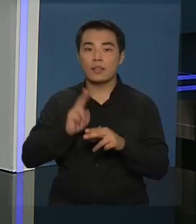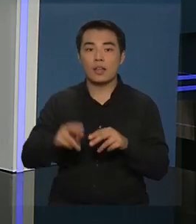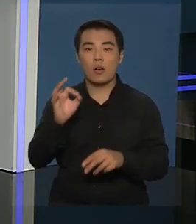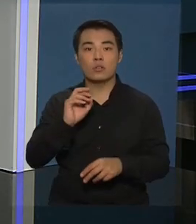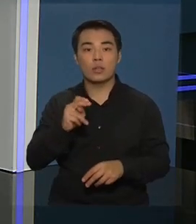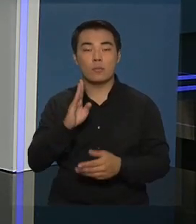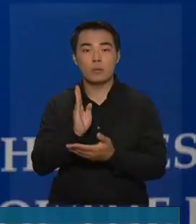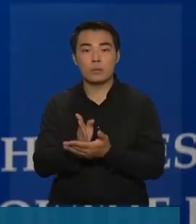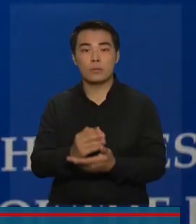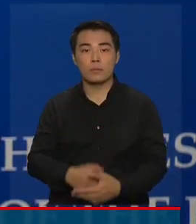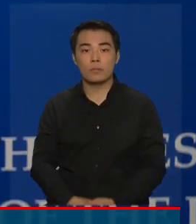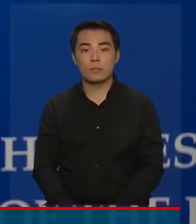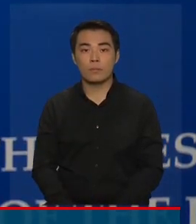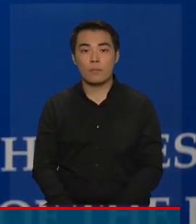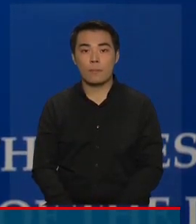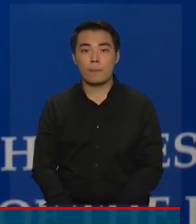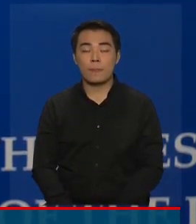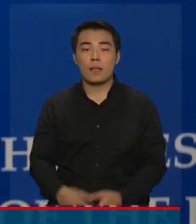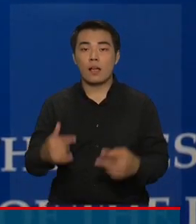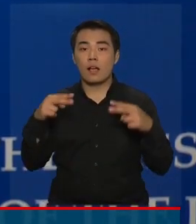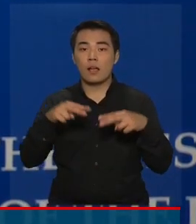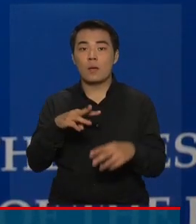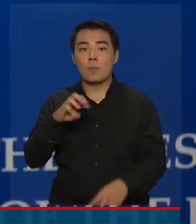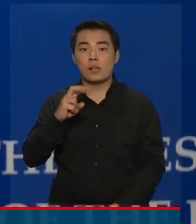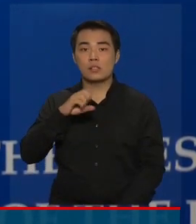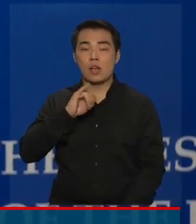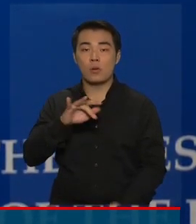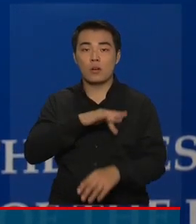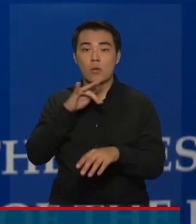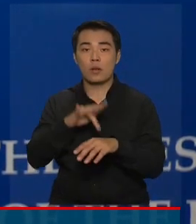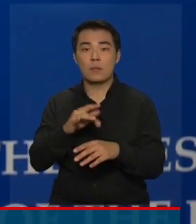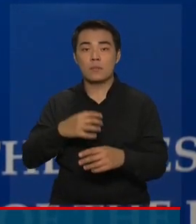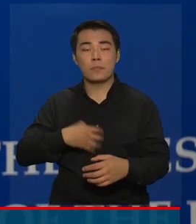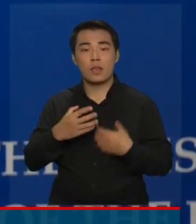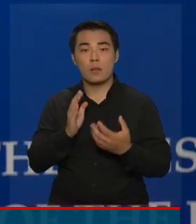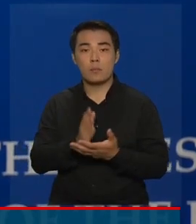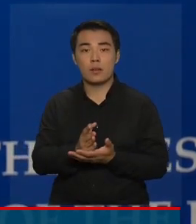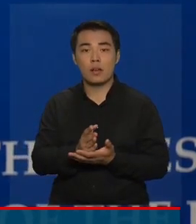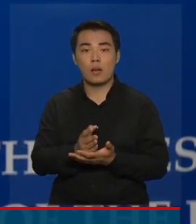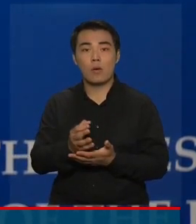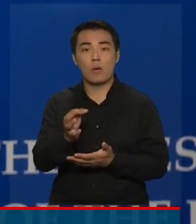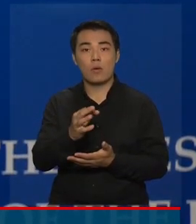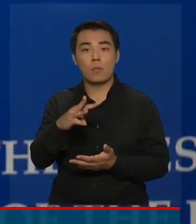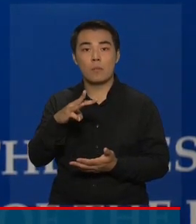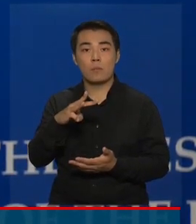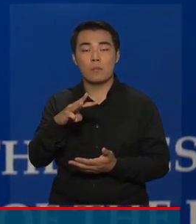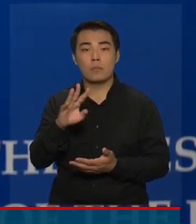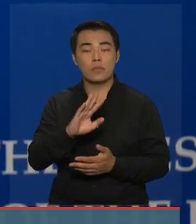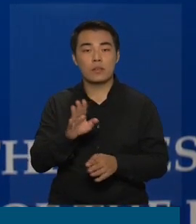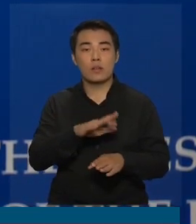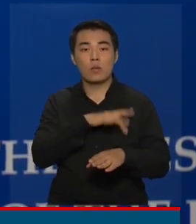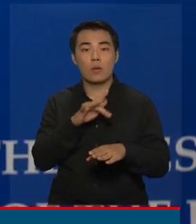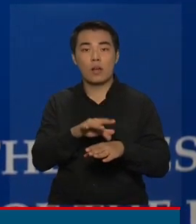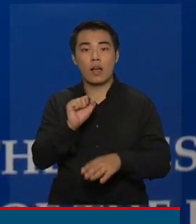октября. На особом контроле города Мангыстау нас беспокоит. Город Тимиртау. Область Мангыстау. Нет,